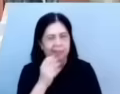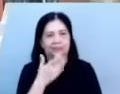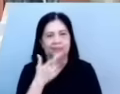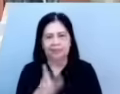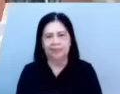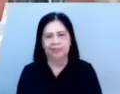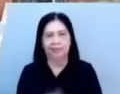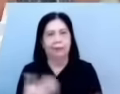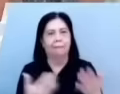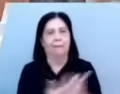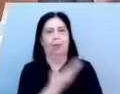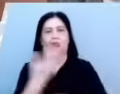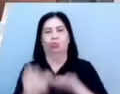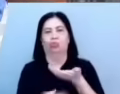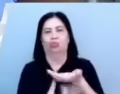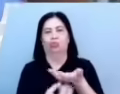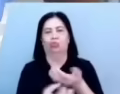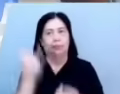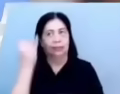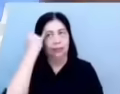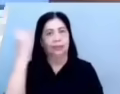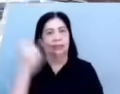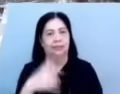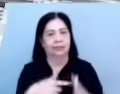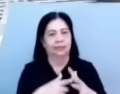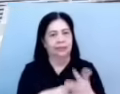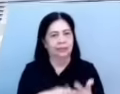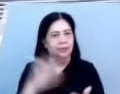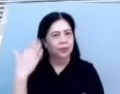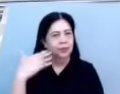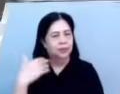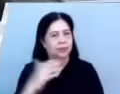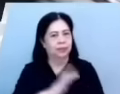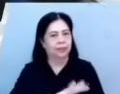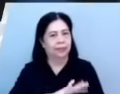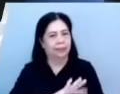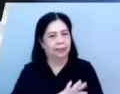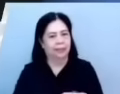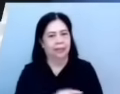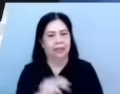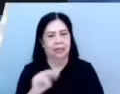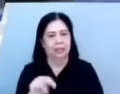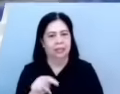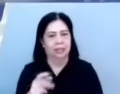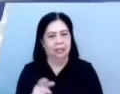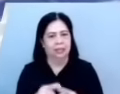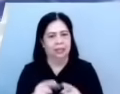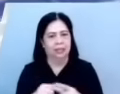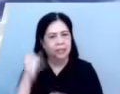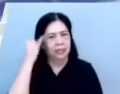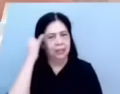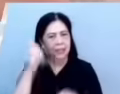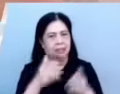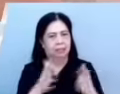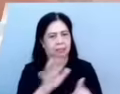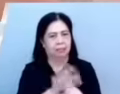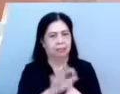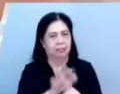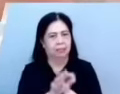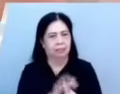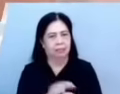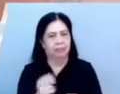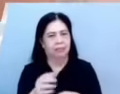luto. Ang kanyang ideya nagsimula pa raw noong pandemic. Kinailangan na raw niyang mag-isip ng papatok na negosyo na pasok